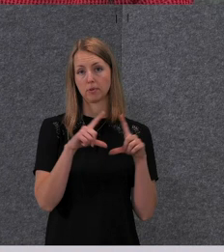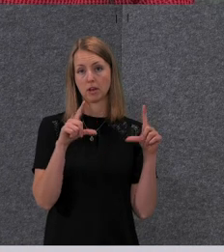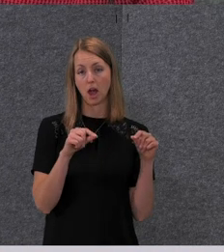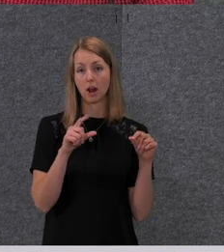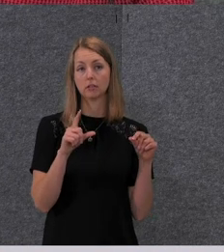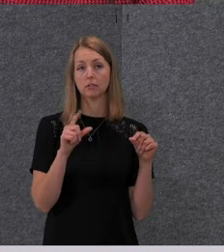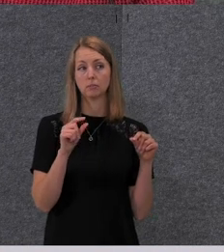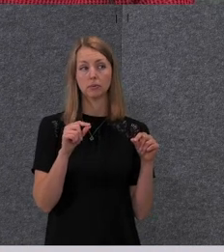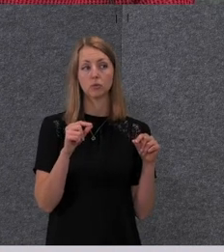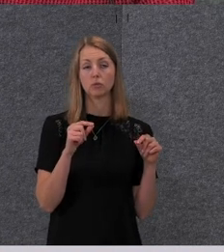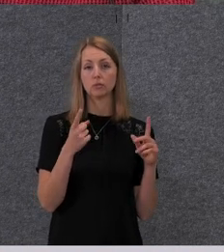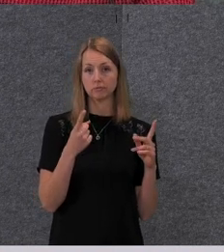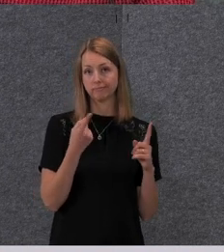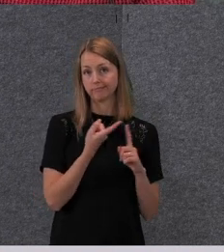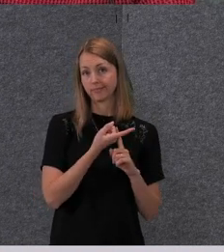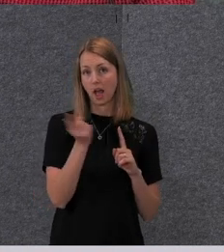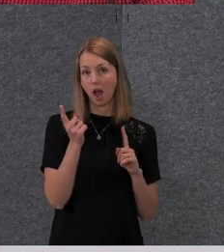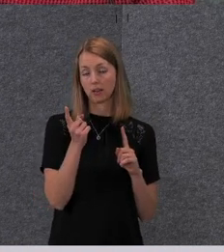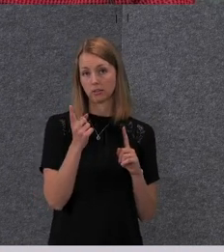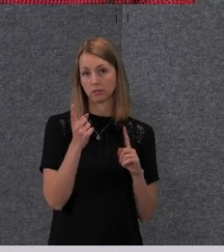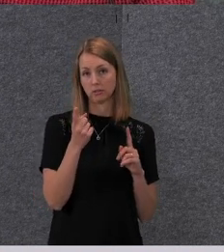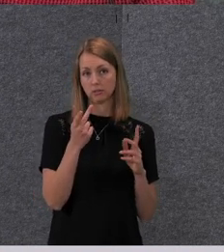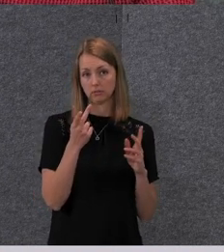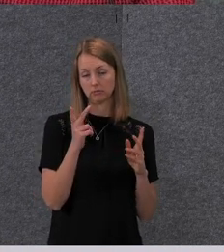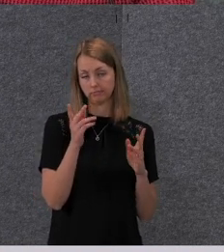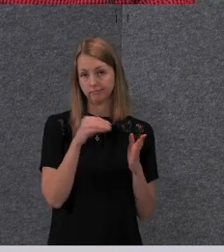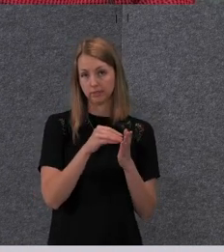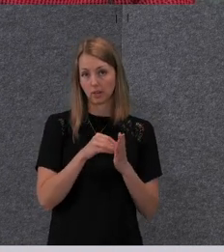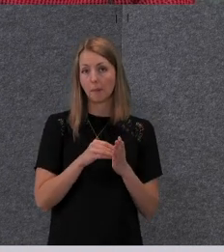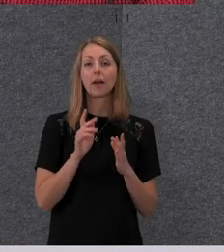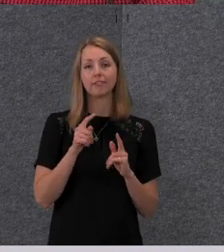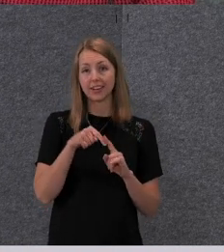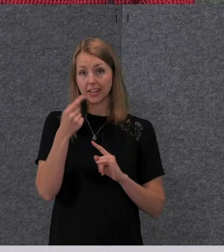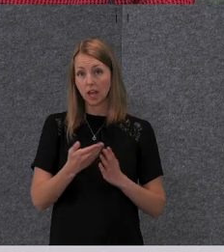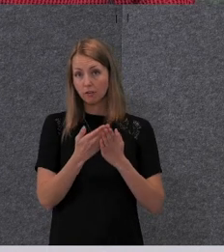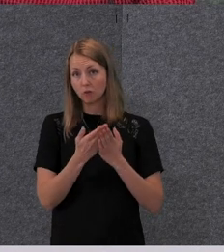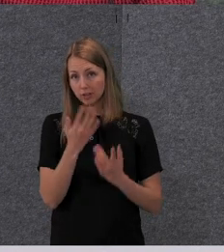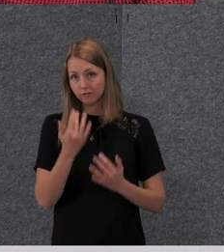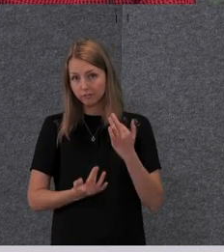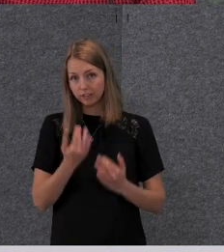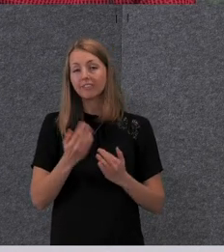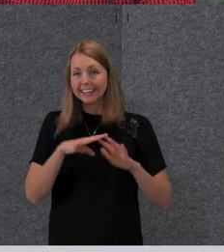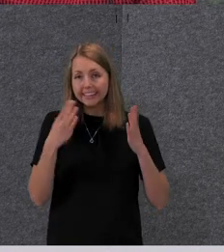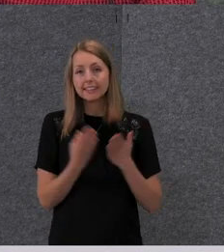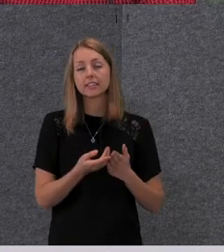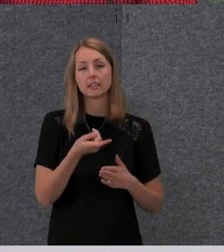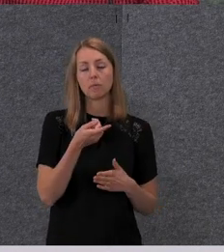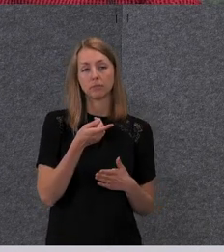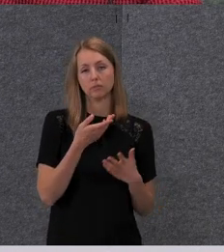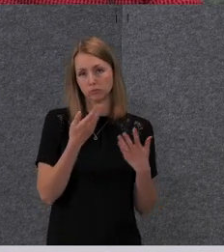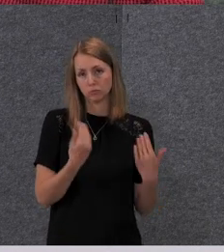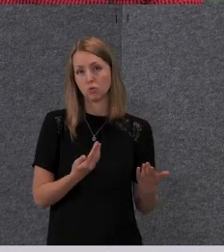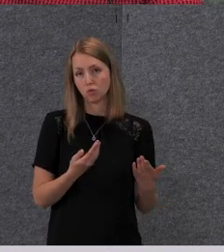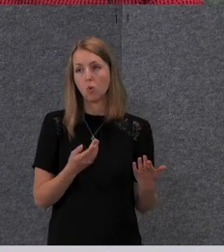eine 100%-Beteiligung, nur damit ihr auch einschätzen könnt, wenn wir gleich vorlesen, wie viele Delegierte sich aktuell